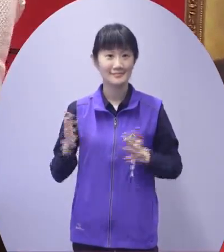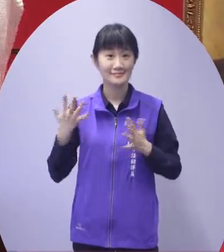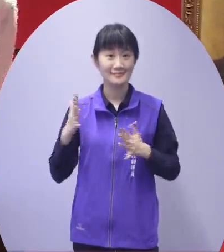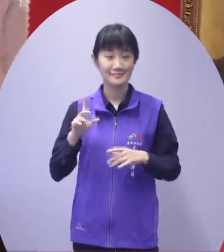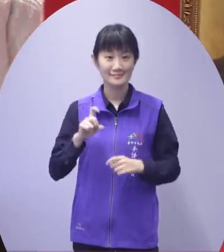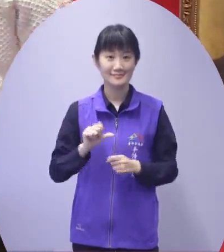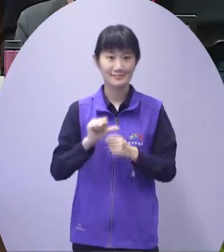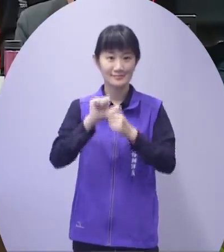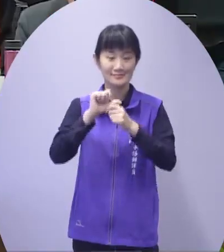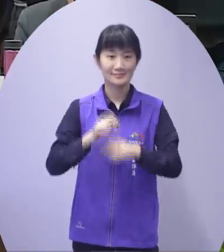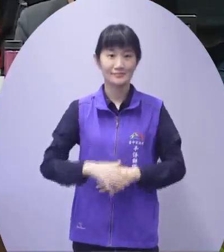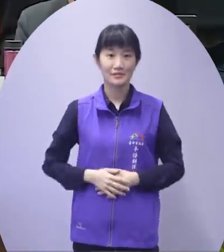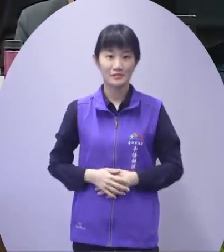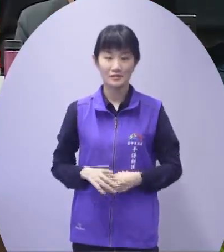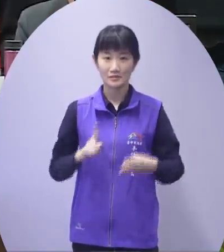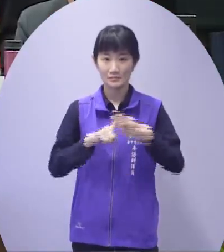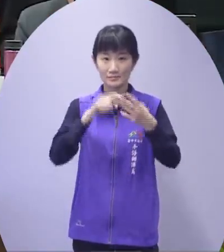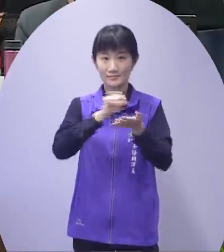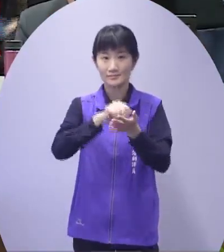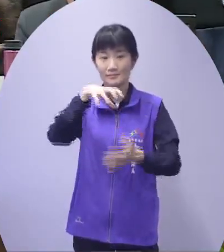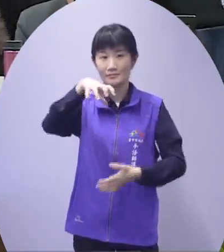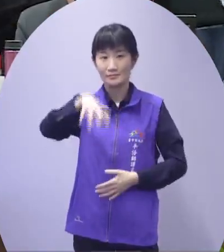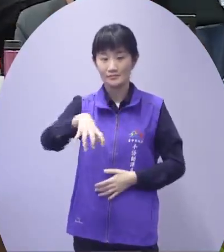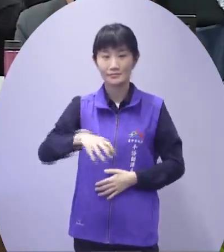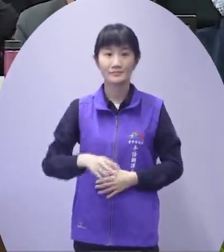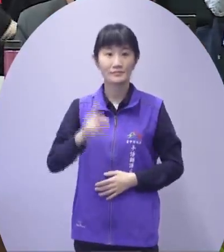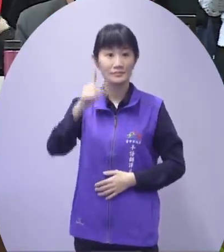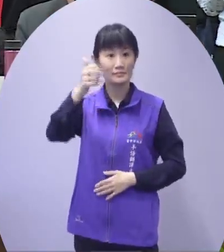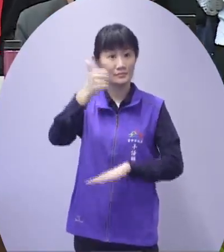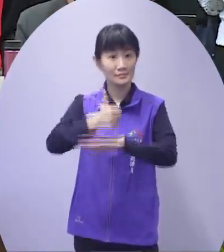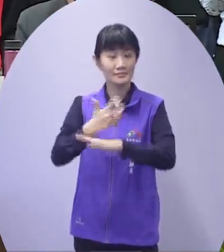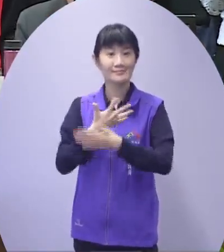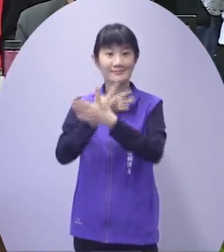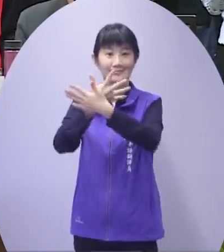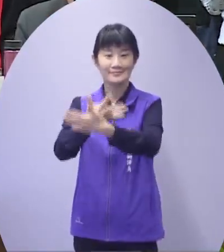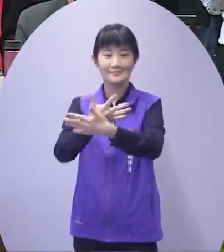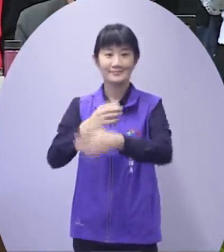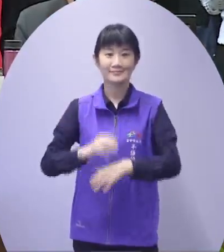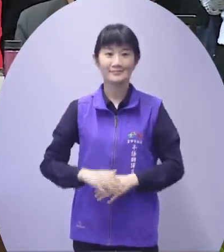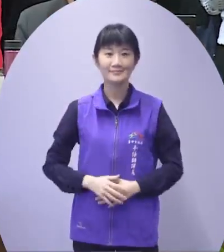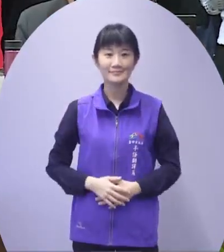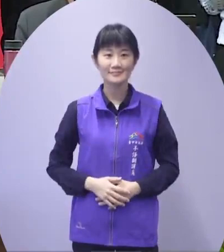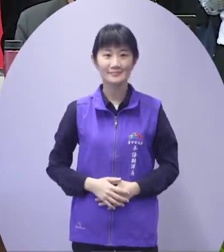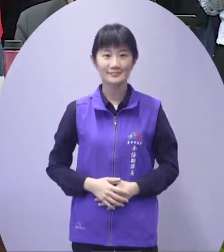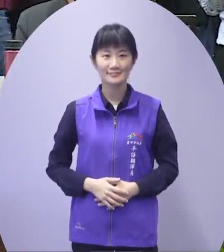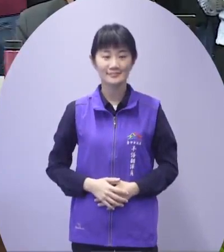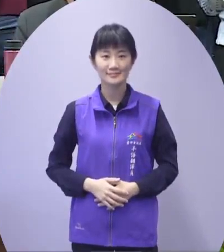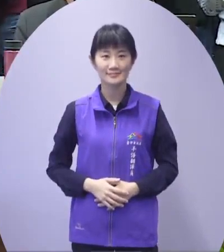第十五位，主计处朱新如科员，请上台授奖。